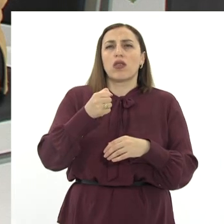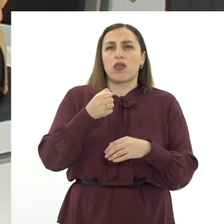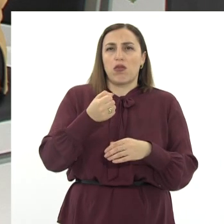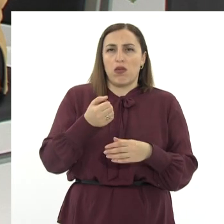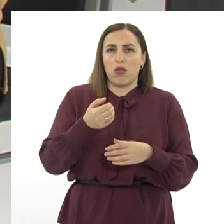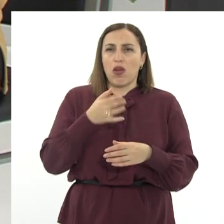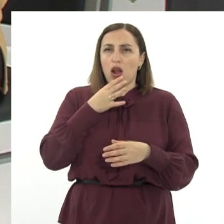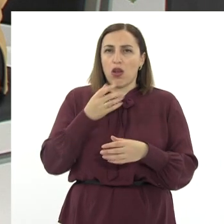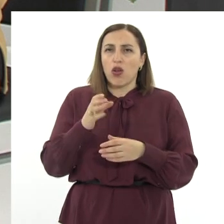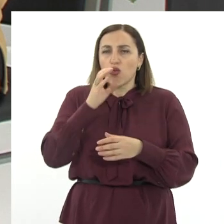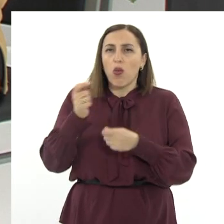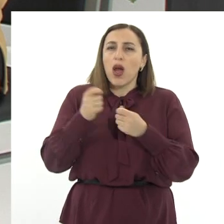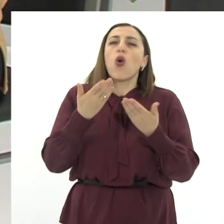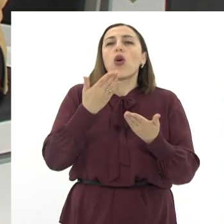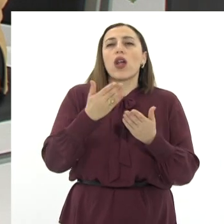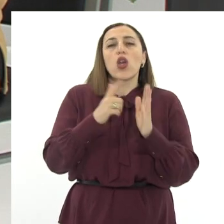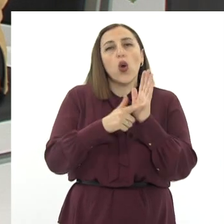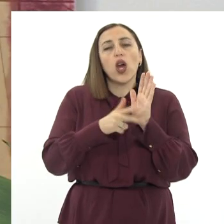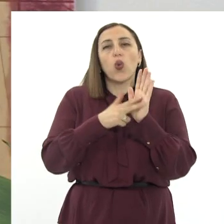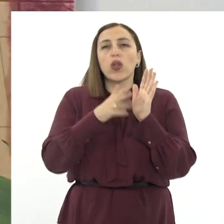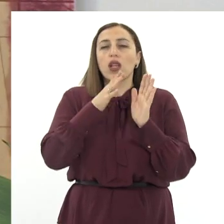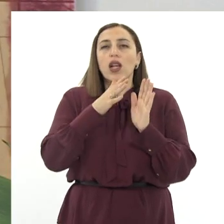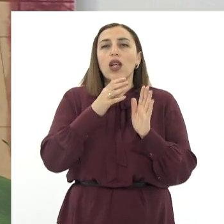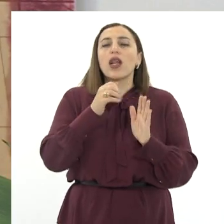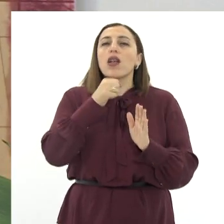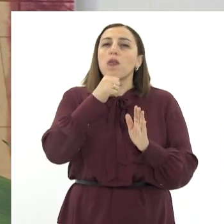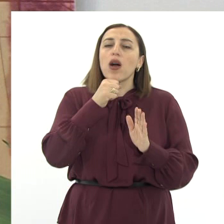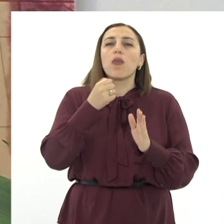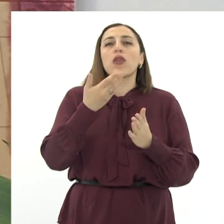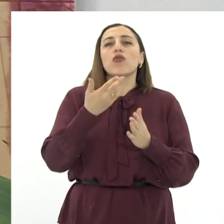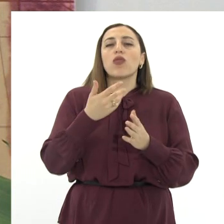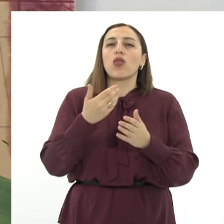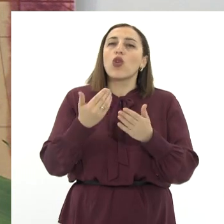դա նույնս 70-80 տարեկան մարդուն փորձեն ինչ-որ նոր